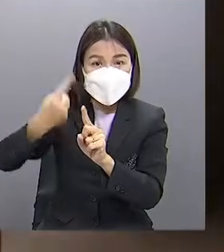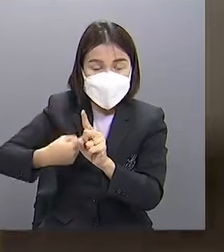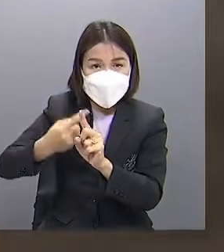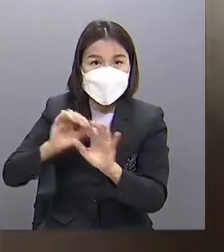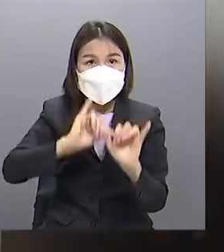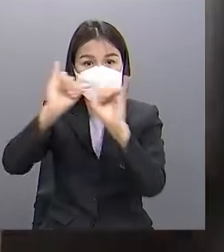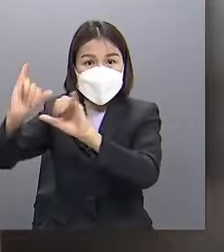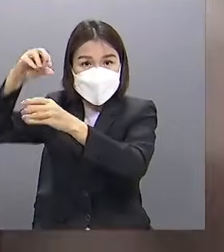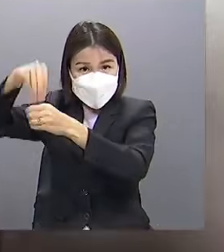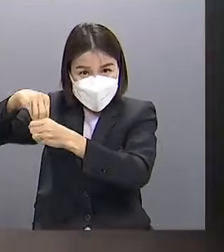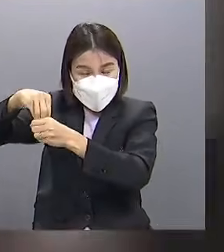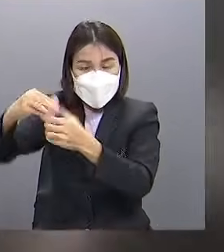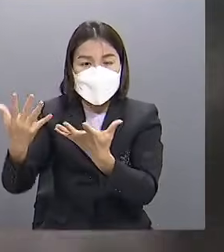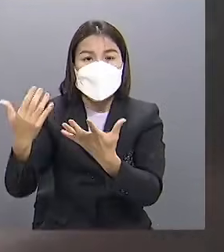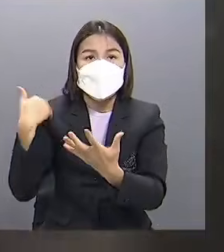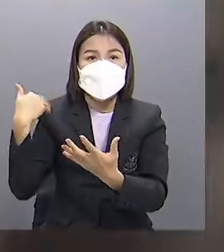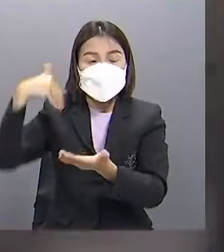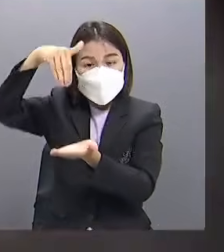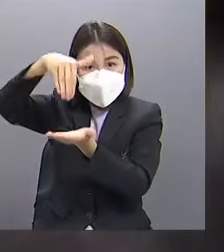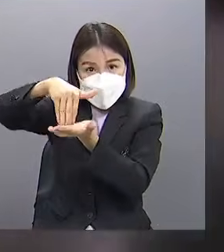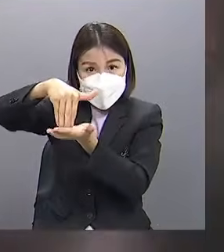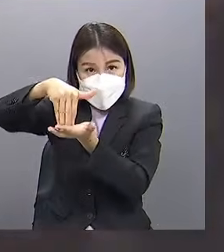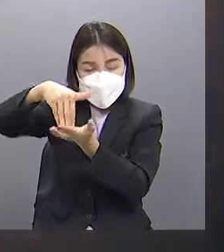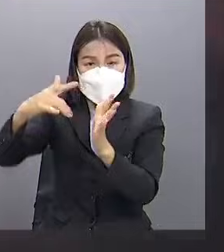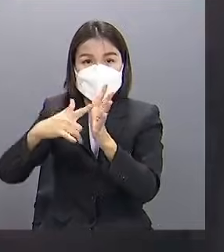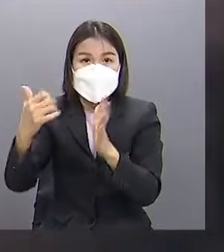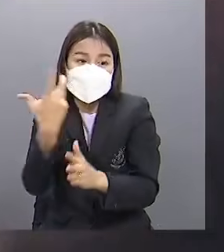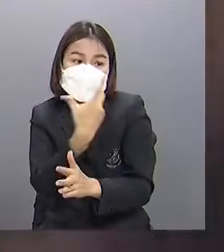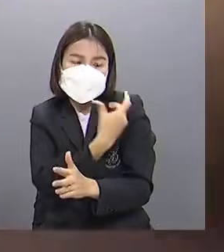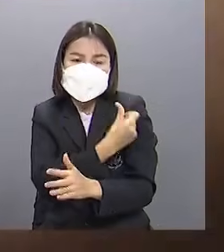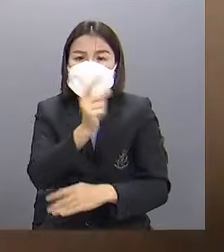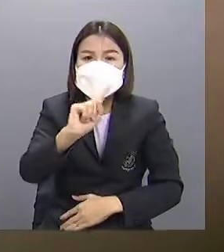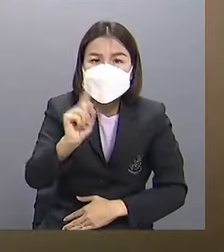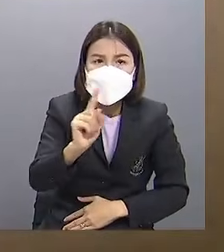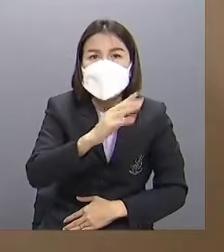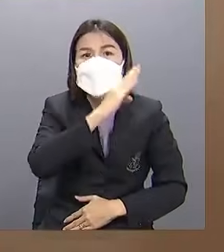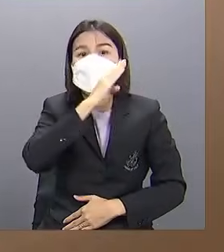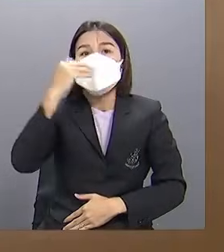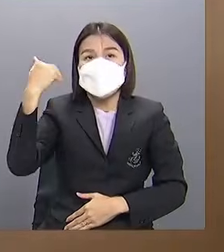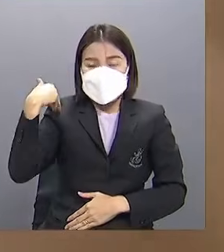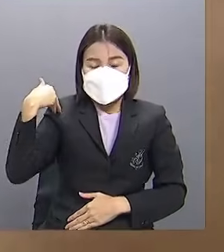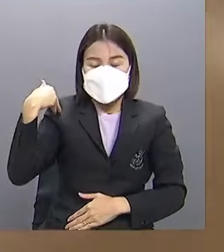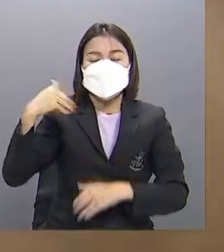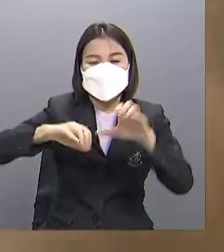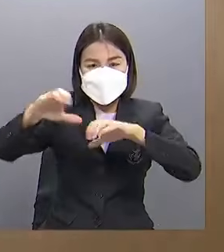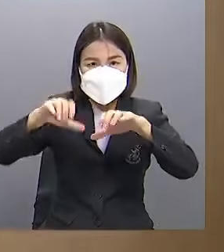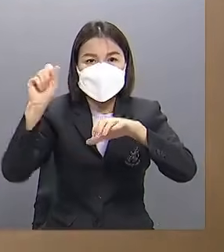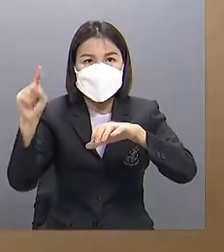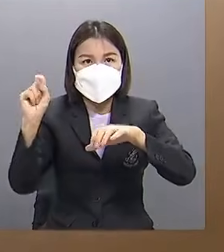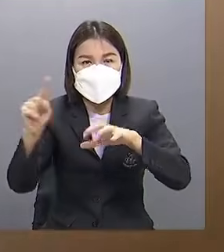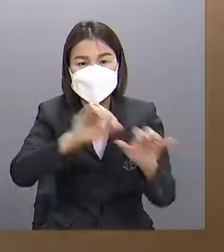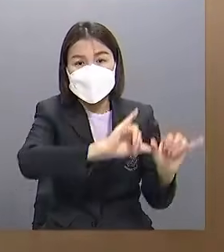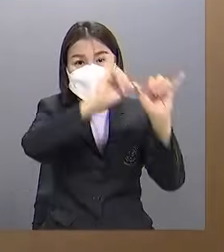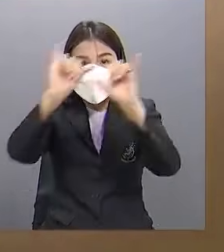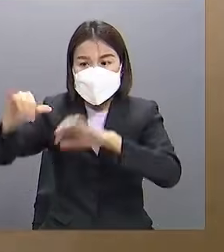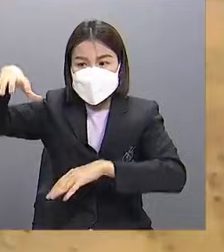หรือแม้แต่ทั้งศูนย์ฉีดวัคซีนเนี่ยในพื้นที่สุ่มเสี่ยงเหล่านั้นไหมนะถ้ามีคุณก็รีบจัดการย้ายเสียนะย้ายไปในอาคารของรัฐบาลในอาค